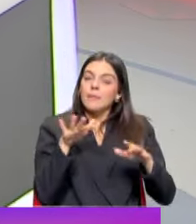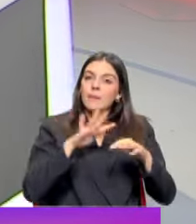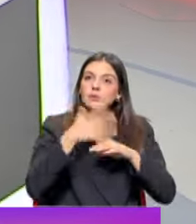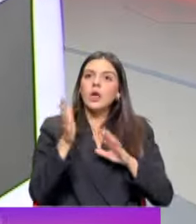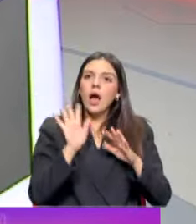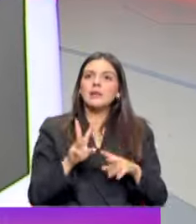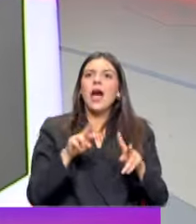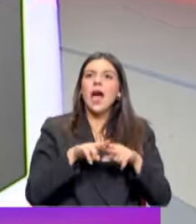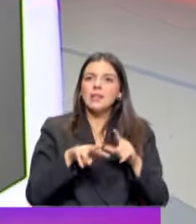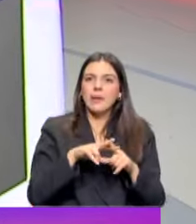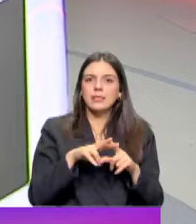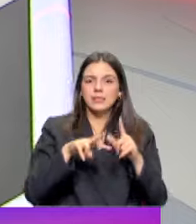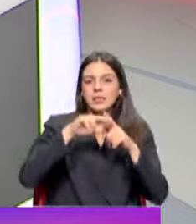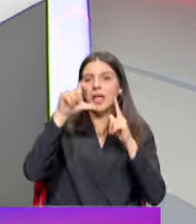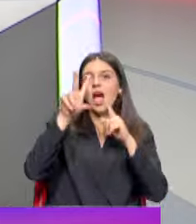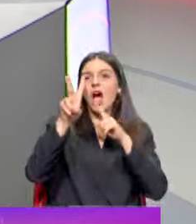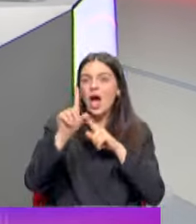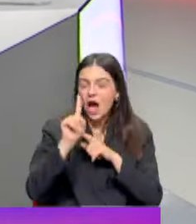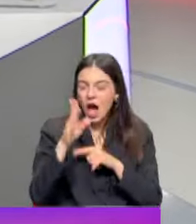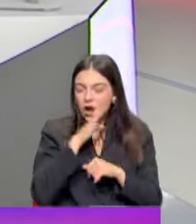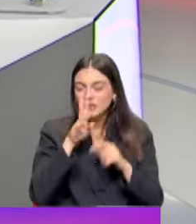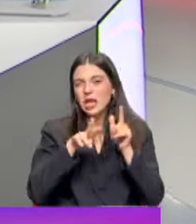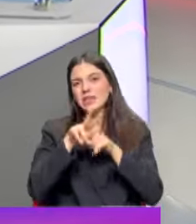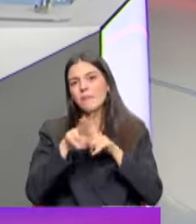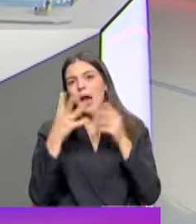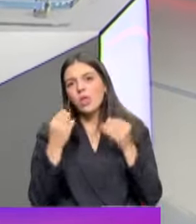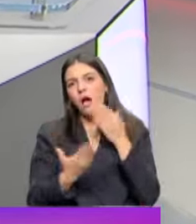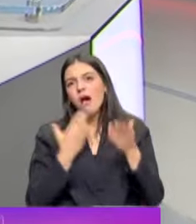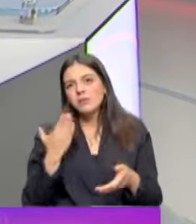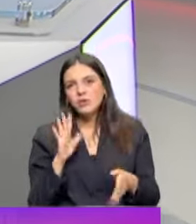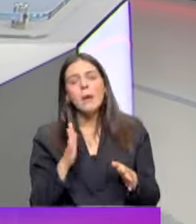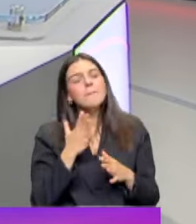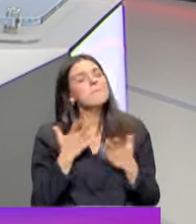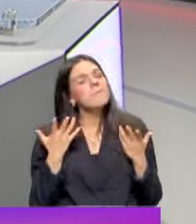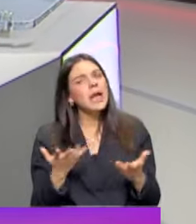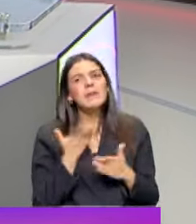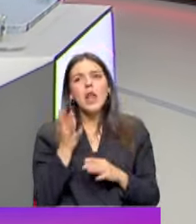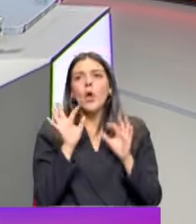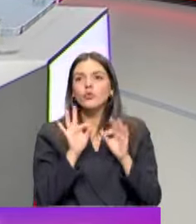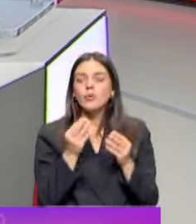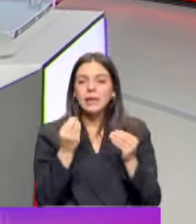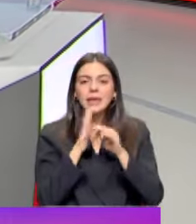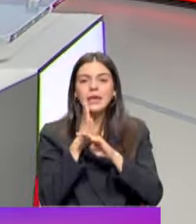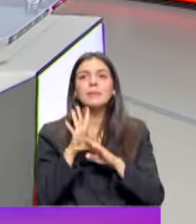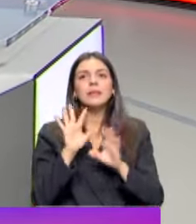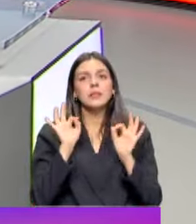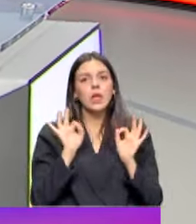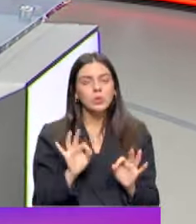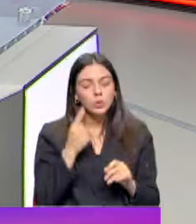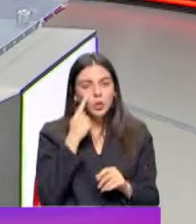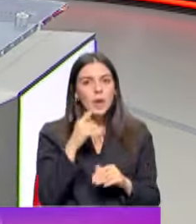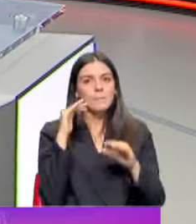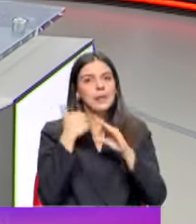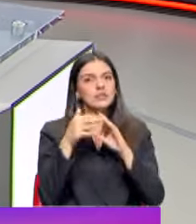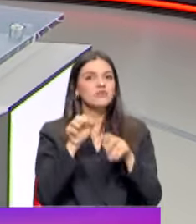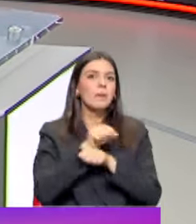sonra artık Adıyaman'dan Acıyaman olarak bahseder hale geldiler. Ve hala maalesef durumlarının iyileşmediğine dair